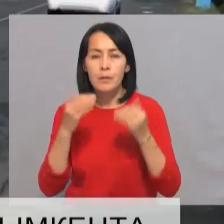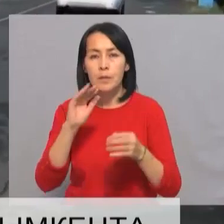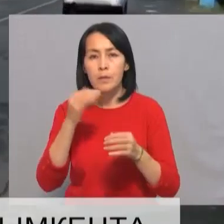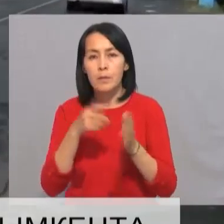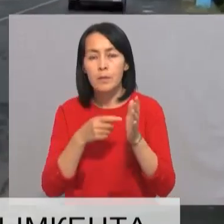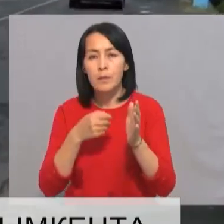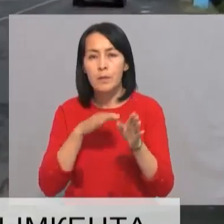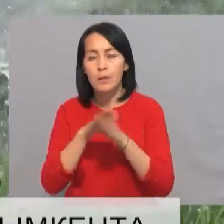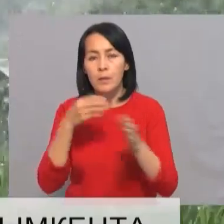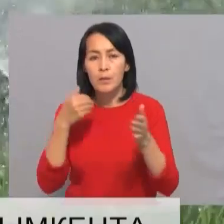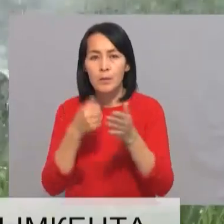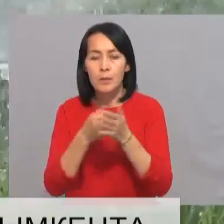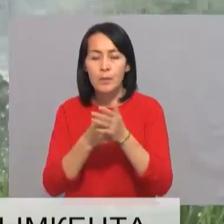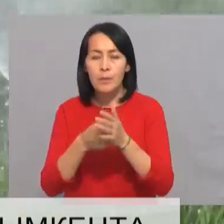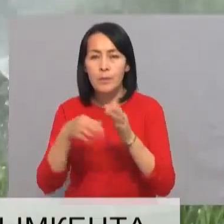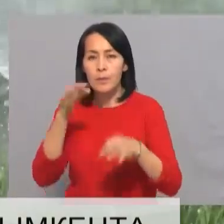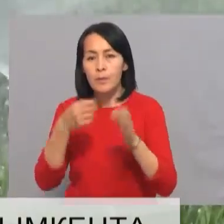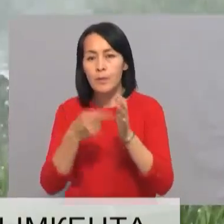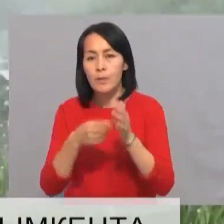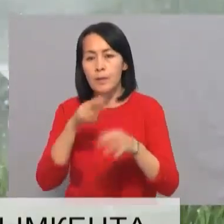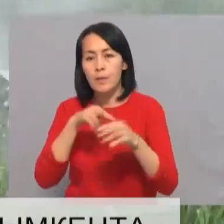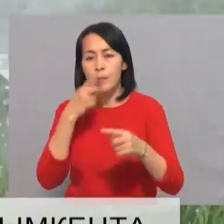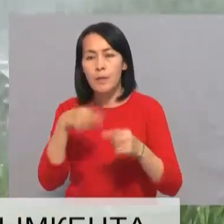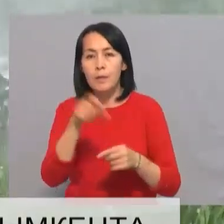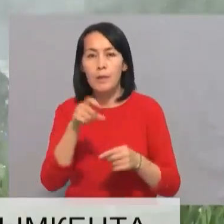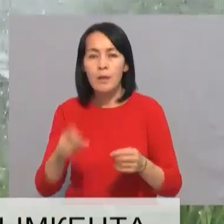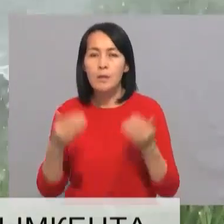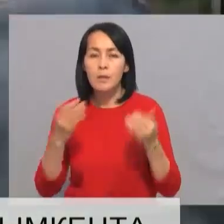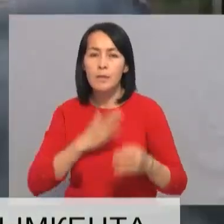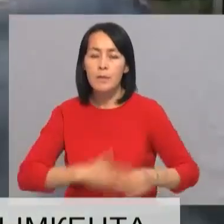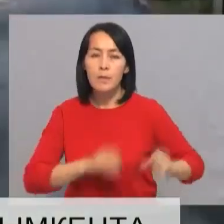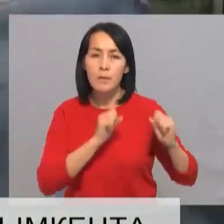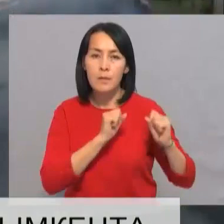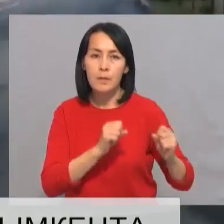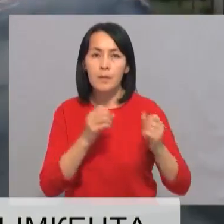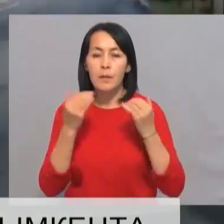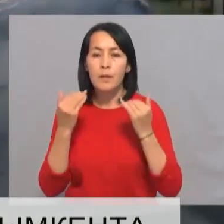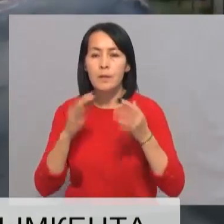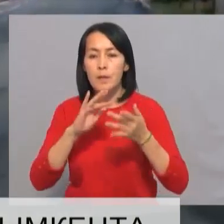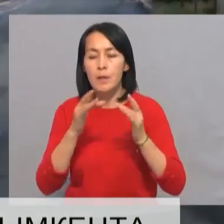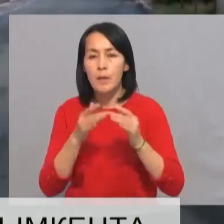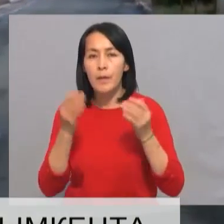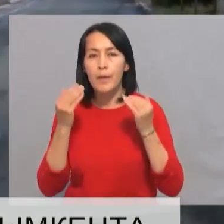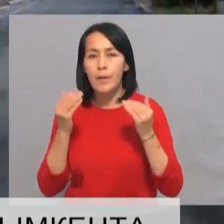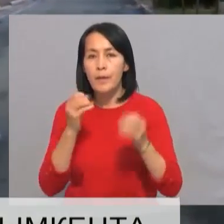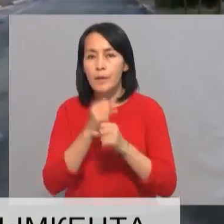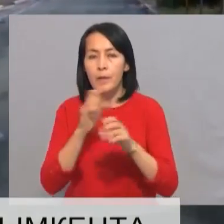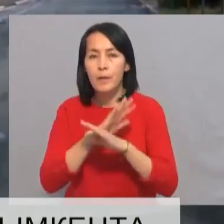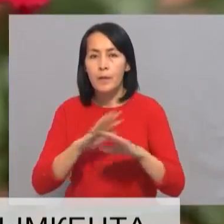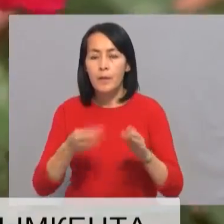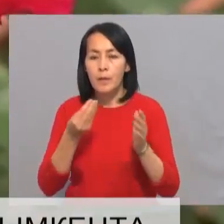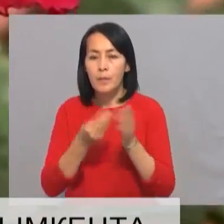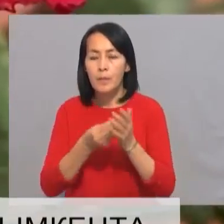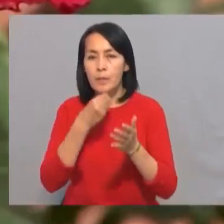факту проводится досудебное расследование. Полицейские предупреждают граждан быть бдительными при использовании интернет-платформ и не делать предоплату